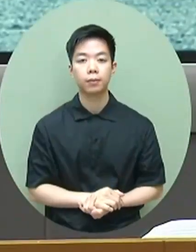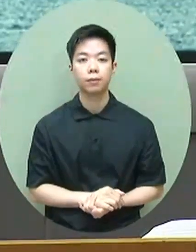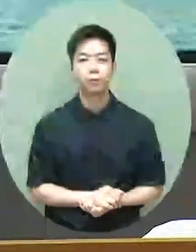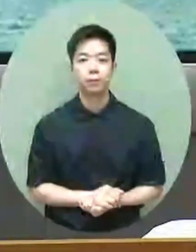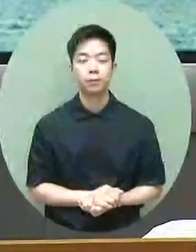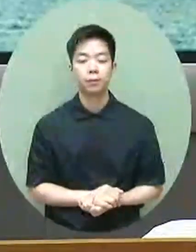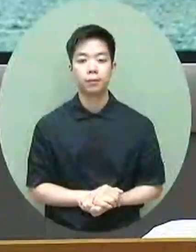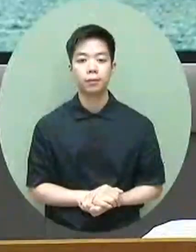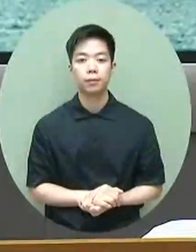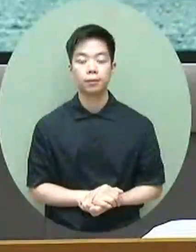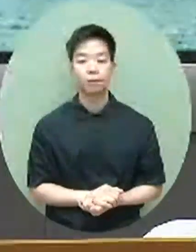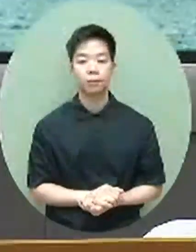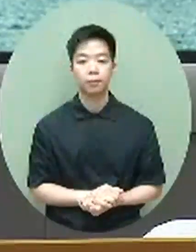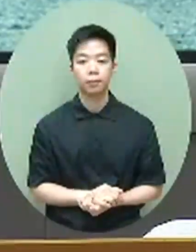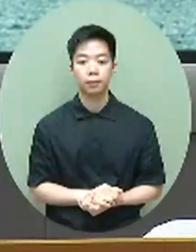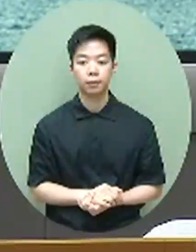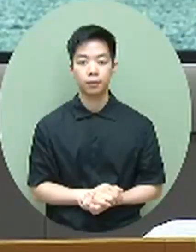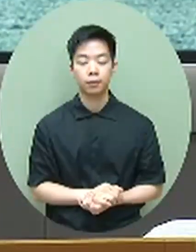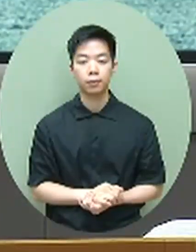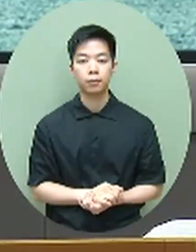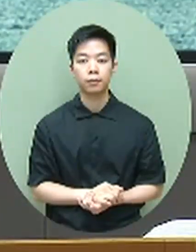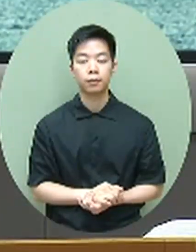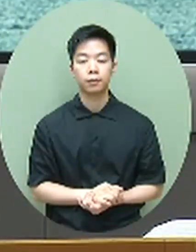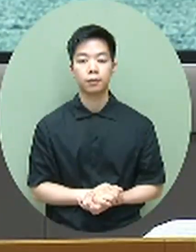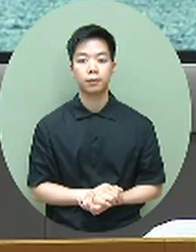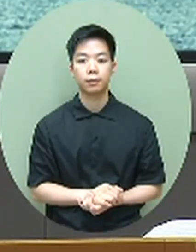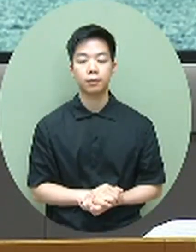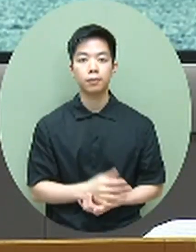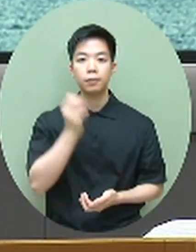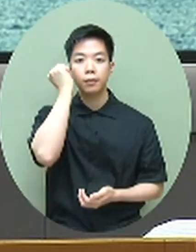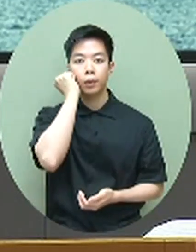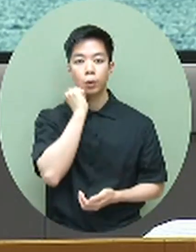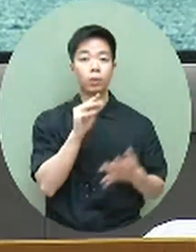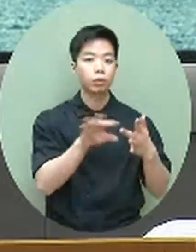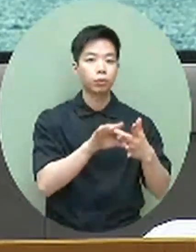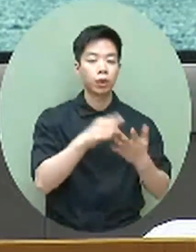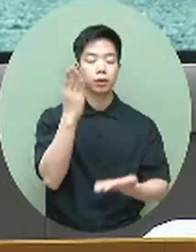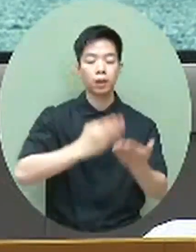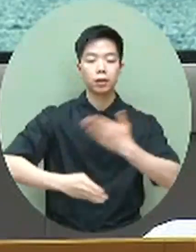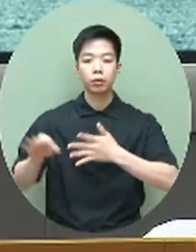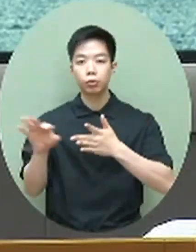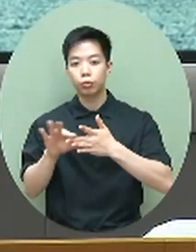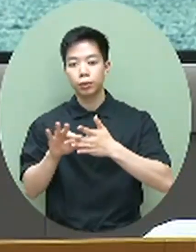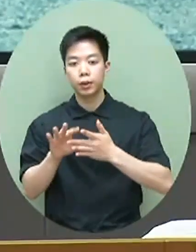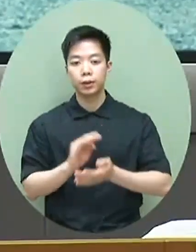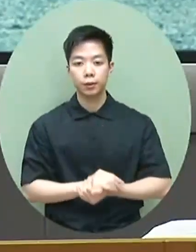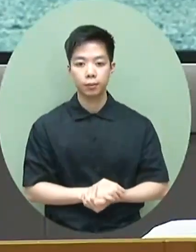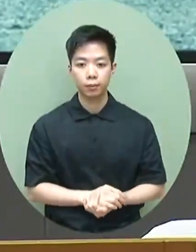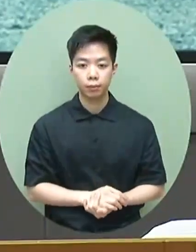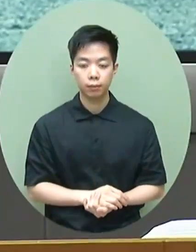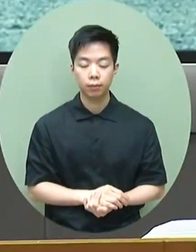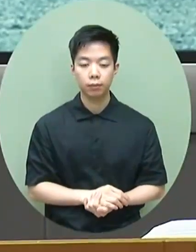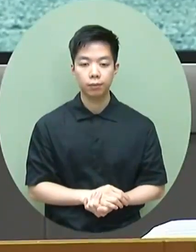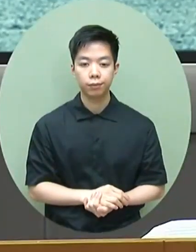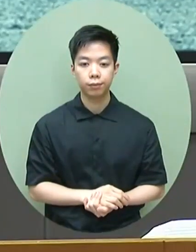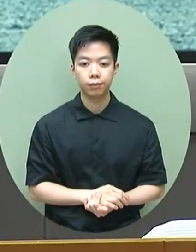我哋喺呢個老人院舍或者係殘疾院舍嘅個案入邊咧，就今日就冇新增嘅院舍受